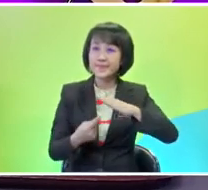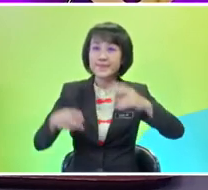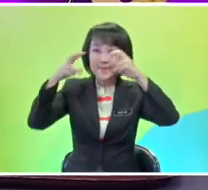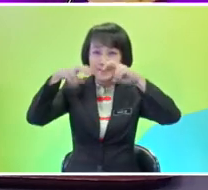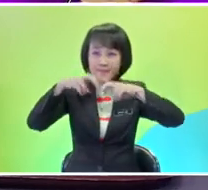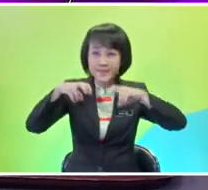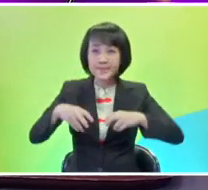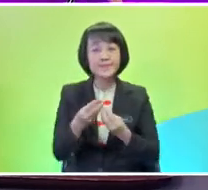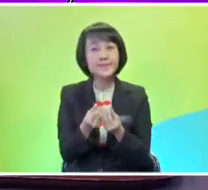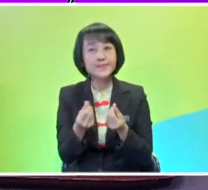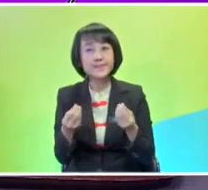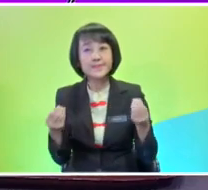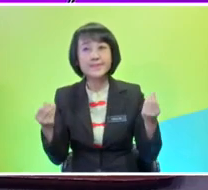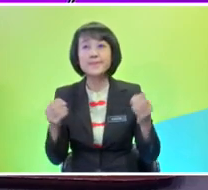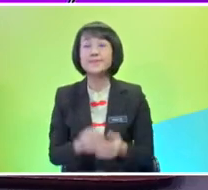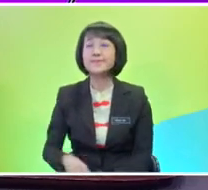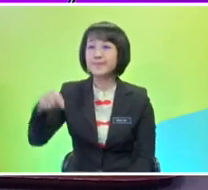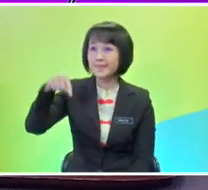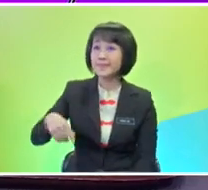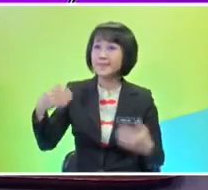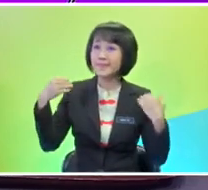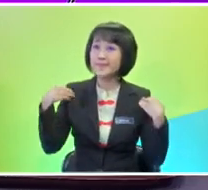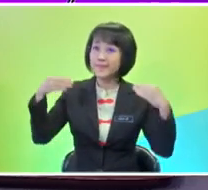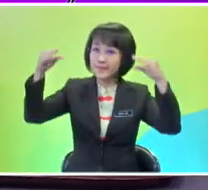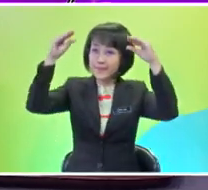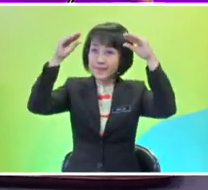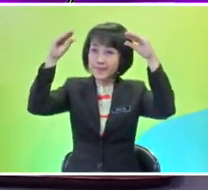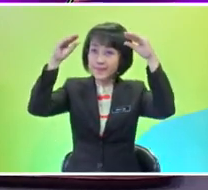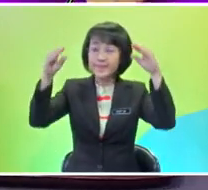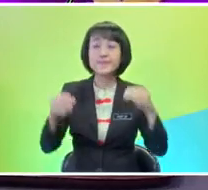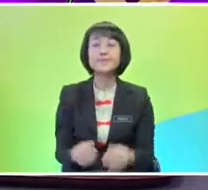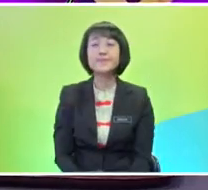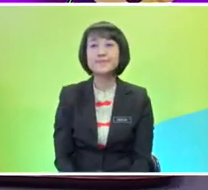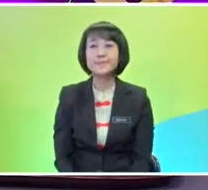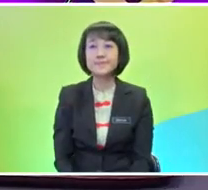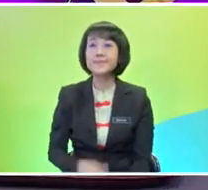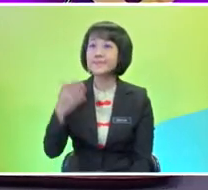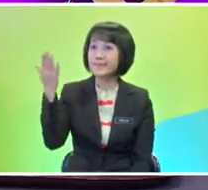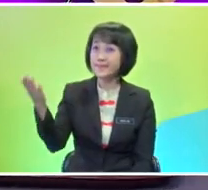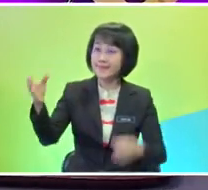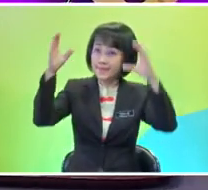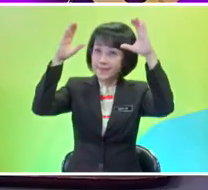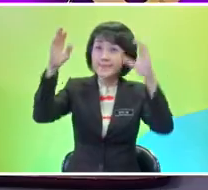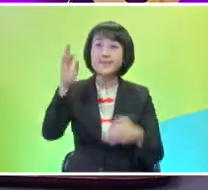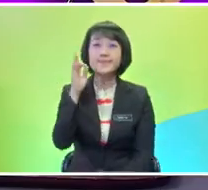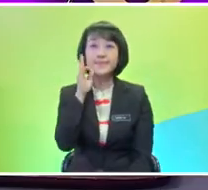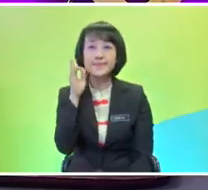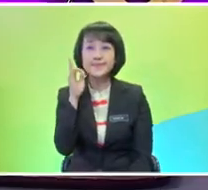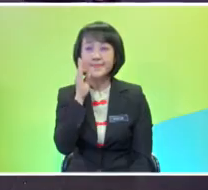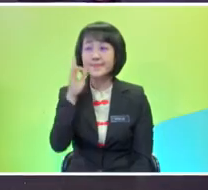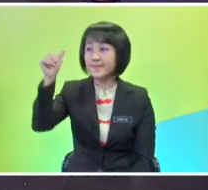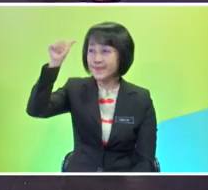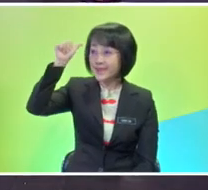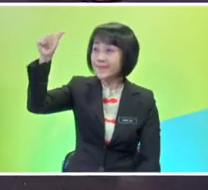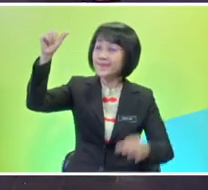dan hari ini di studio kita ada seorang guru yang akan mengajak kita dan beliau Iyalah seekor Fatimah Assalamualaikum